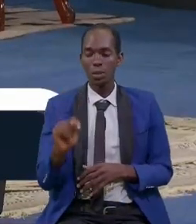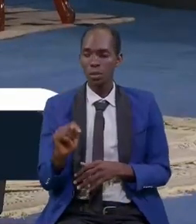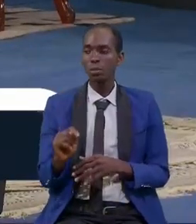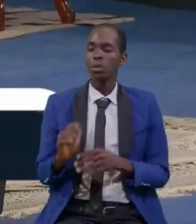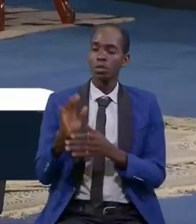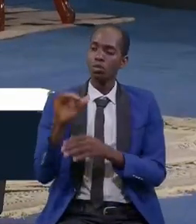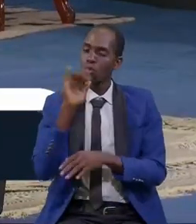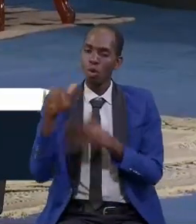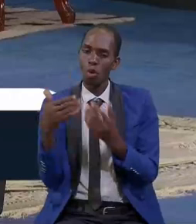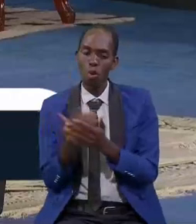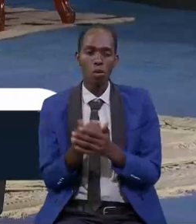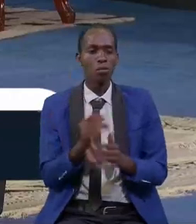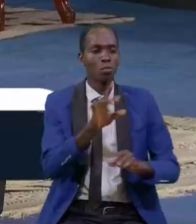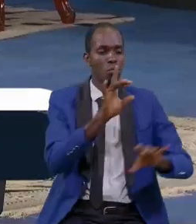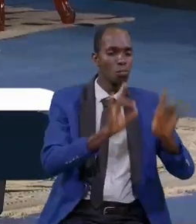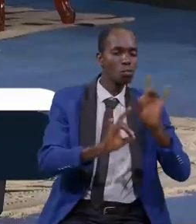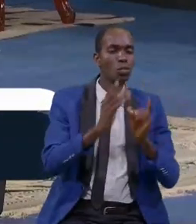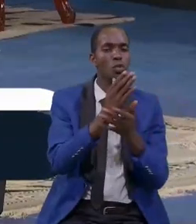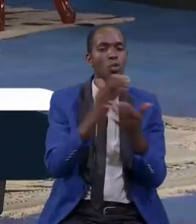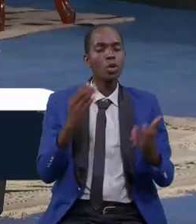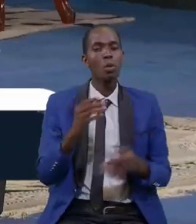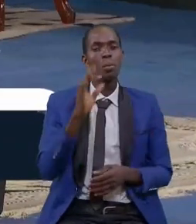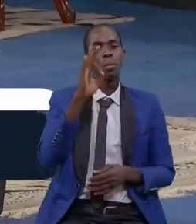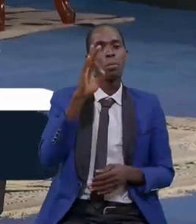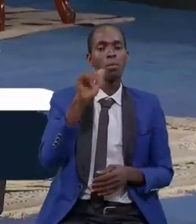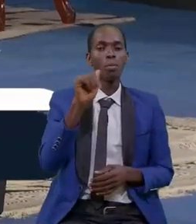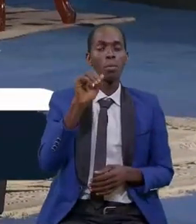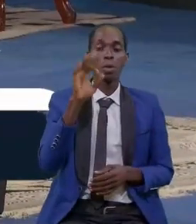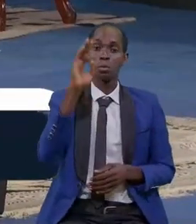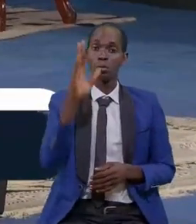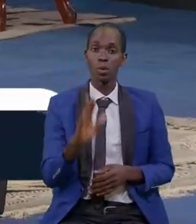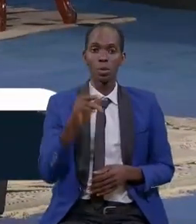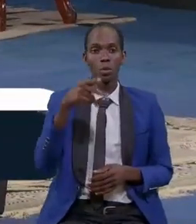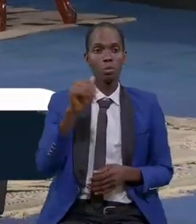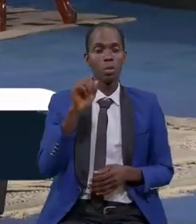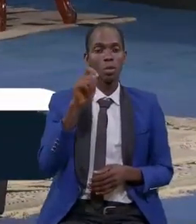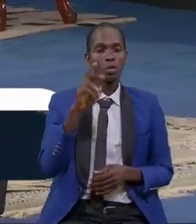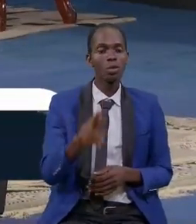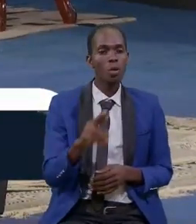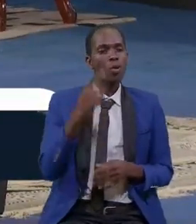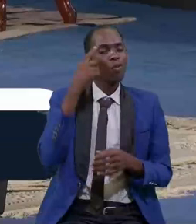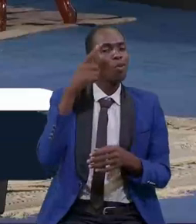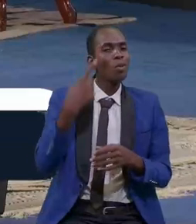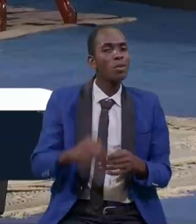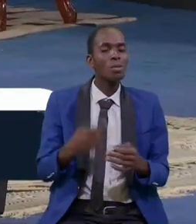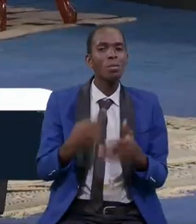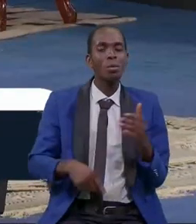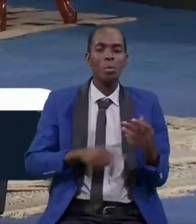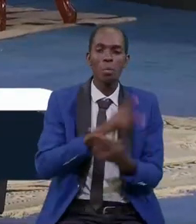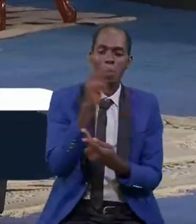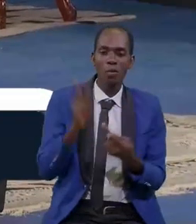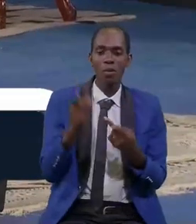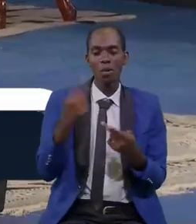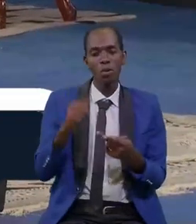enseignants, il les a choisis pour le perfectionnement des saints, en vue de l'œuvre du ministère,